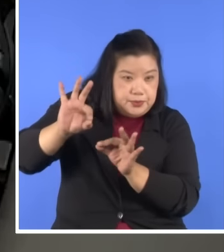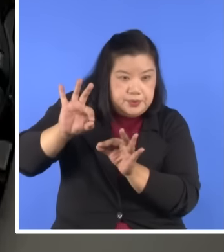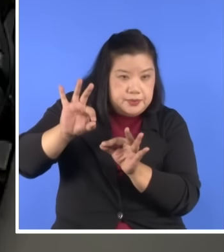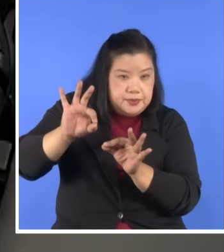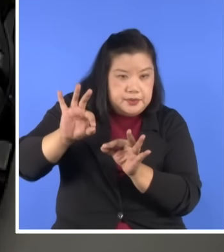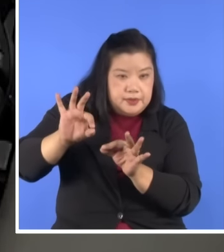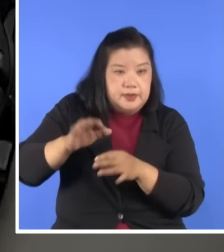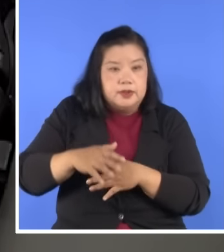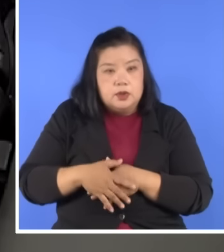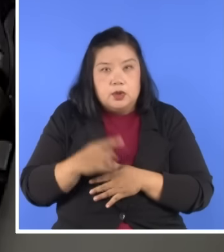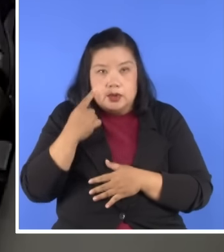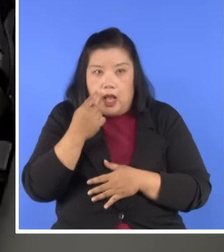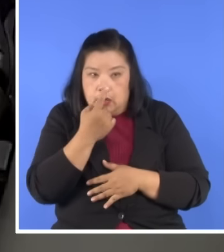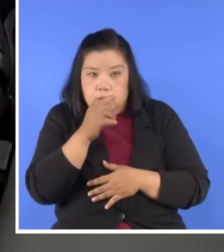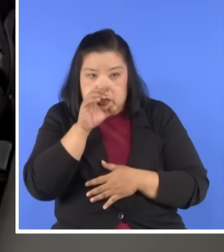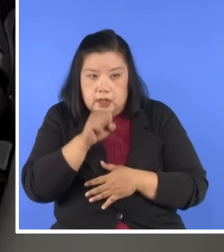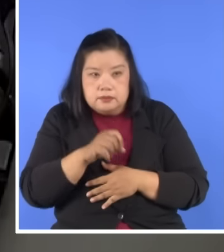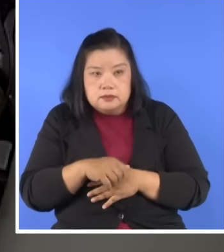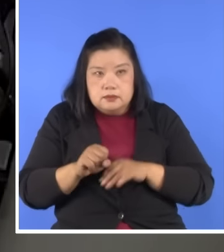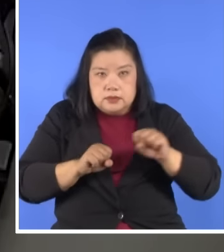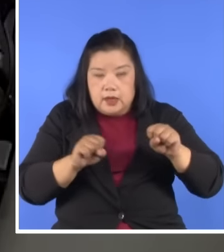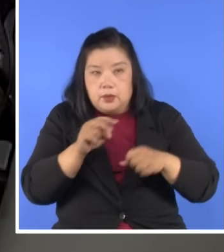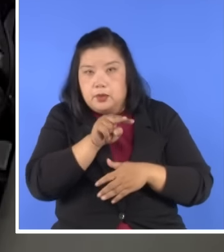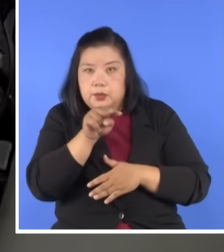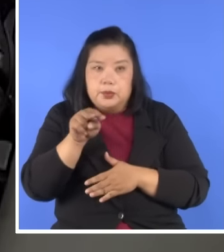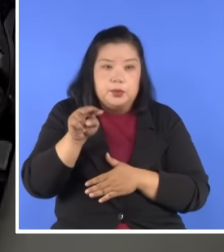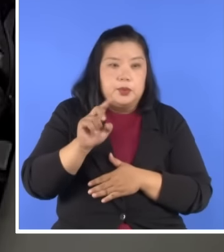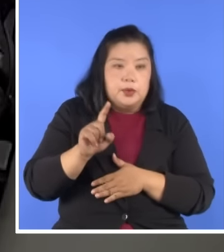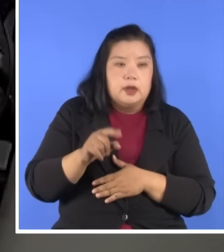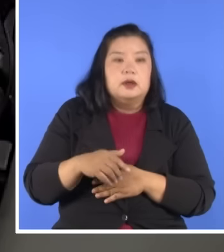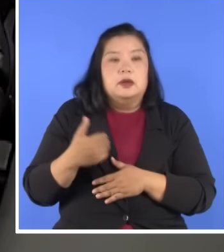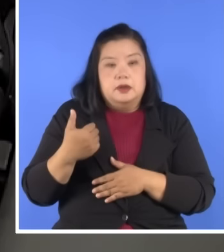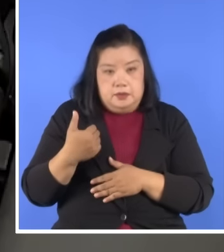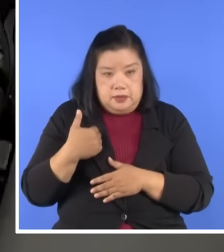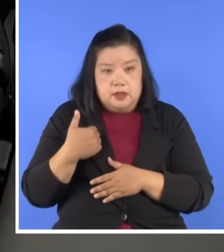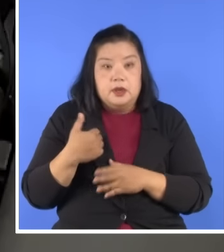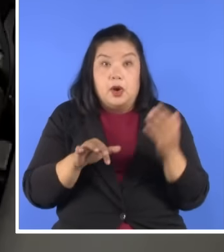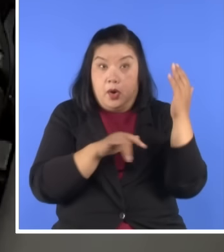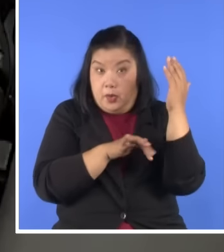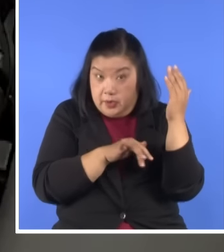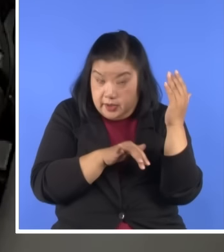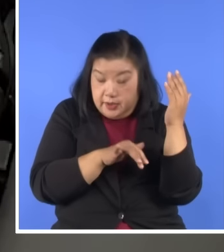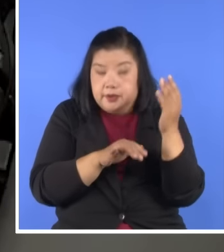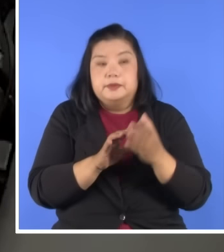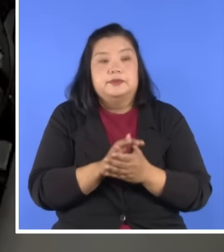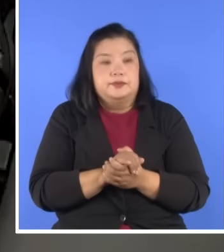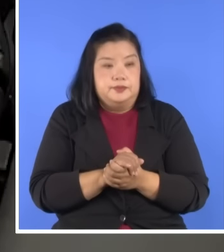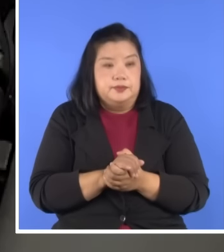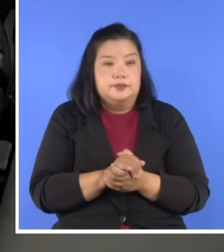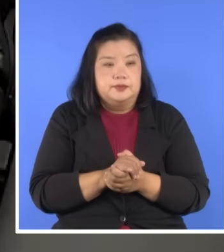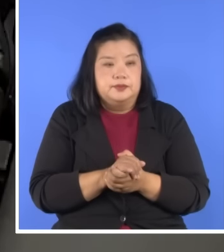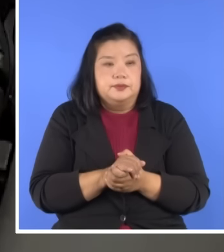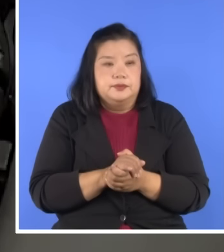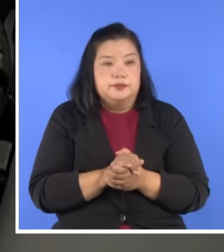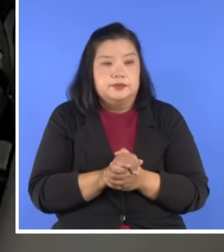นะอ้ามองซ้ายมองขวาหยิบอะไรไปได้มยเอาอุปกรณ์คอมพิวเตอร์ไปนะเออแนนี่